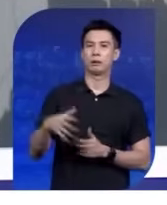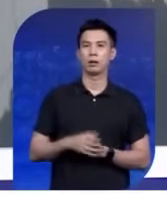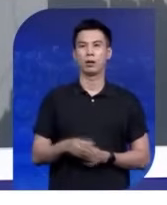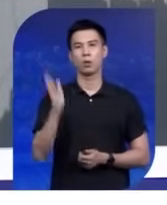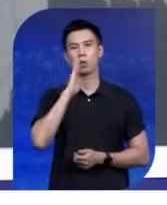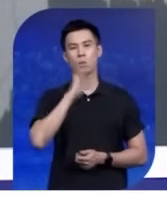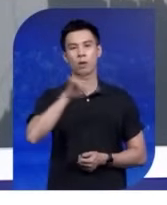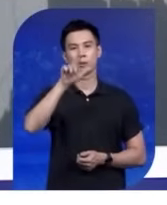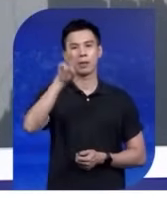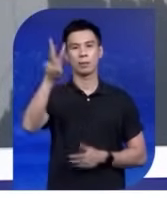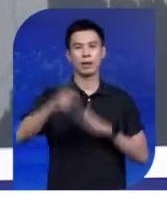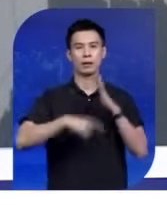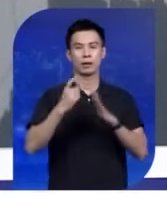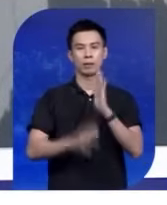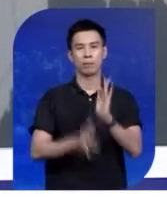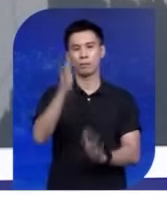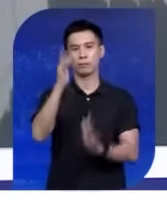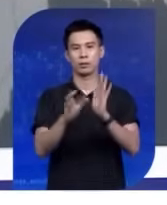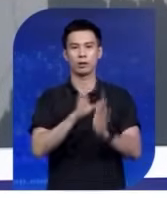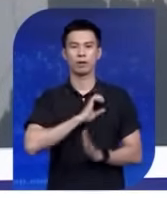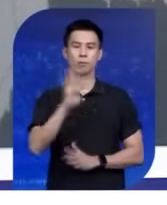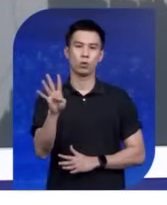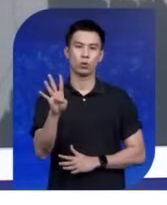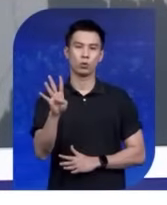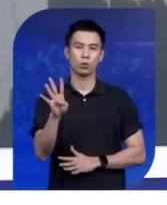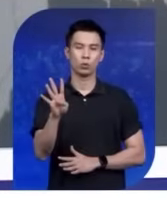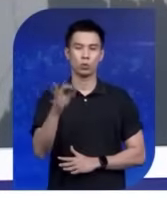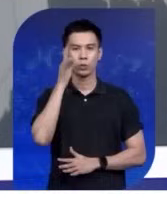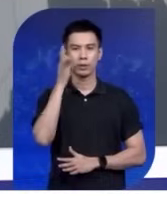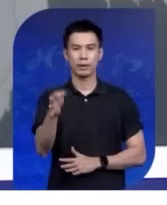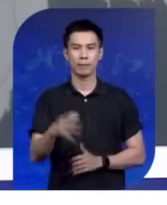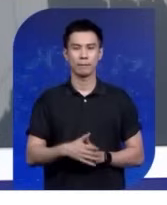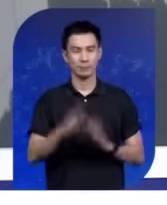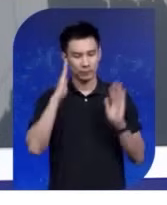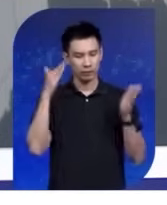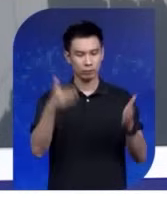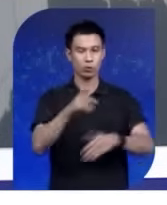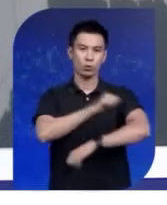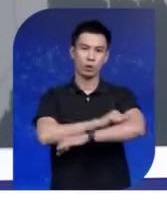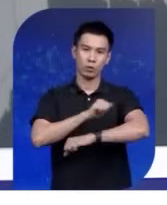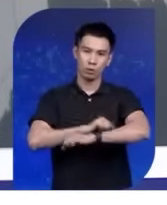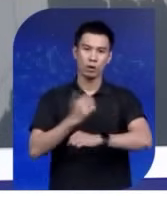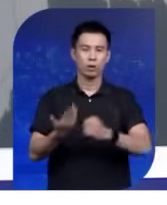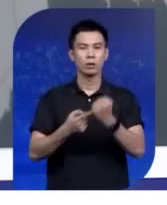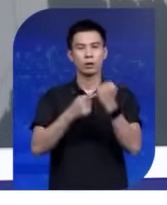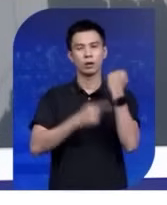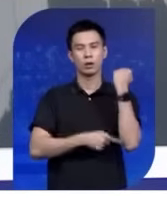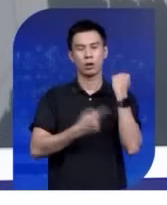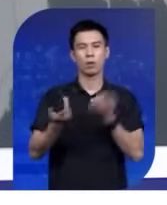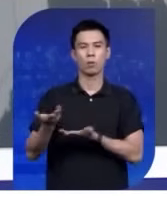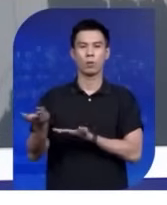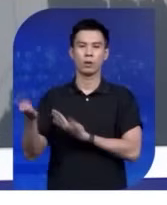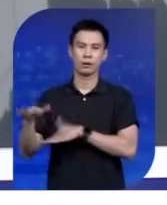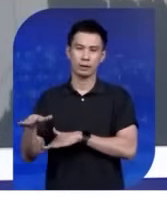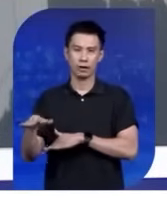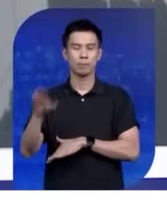73 điểm có nguy cơ cháy rừng cấp Bố tức là cấp Nguy Hiểm tập trung ở khu vực Thanh Hóa đến Quảng Nam và Bình Định Phú